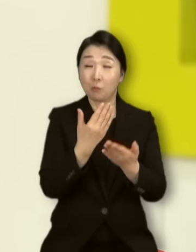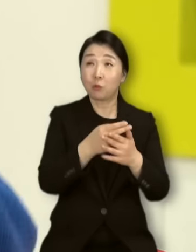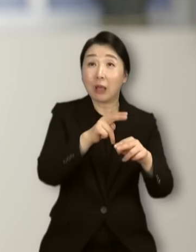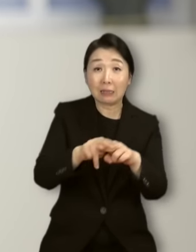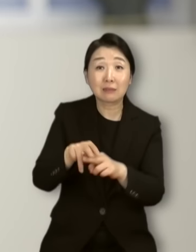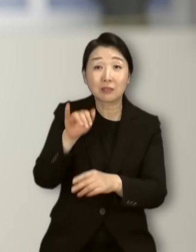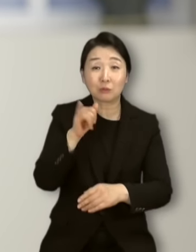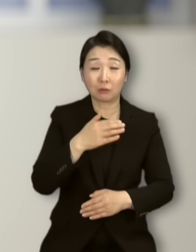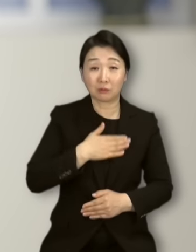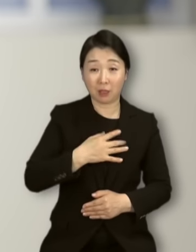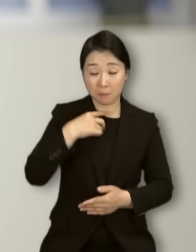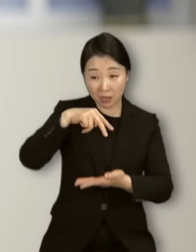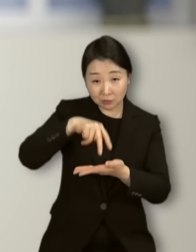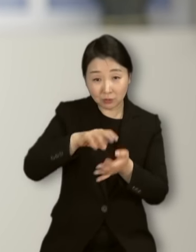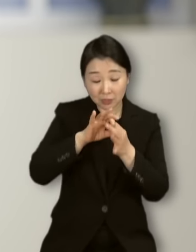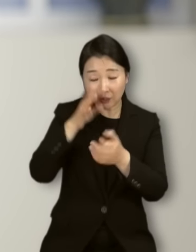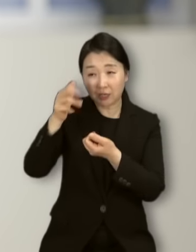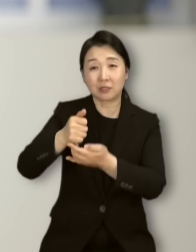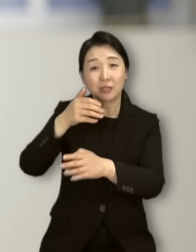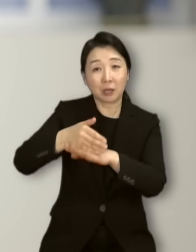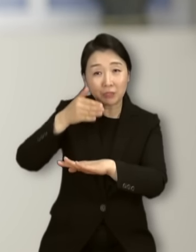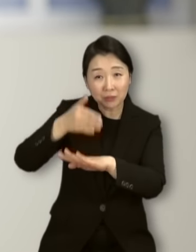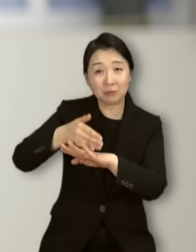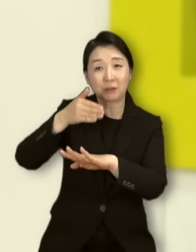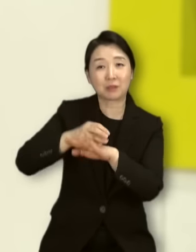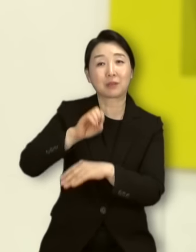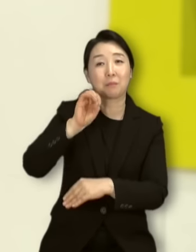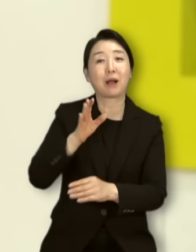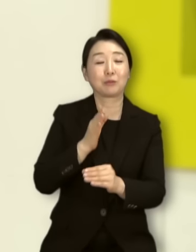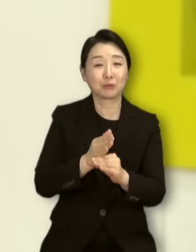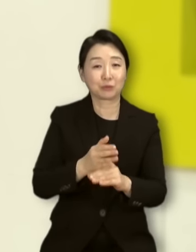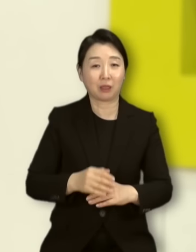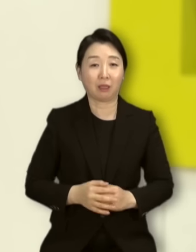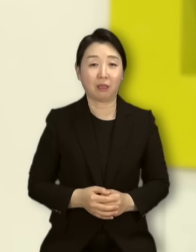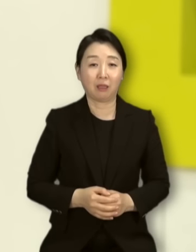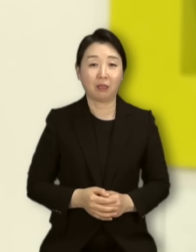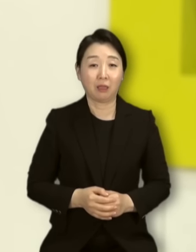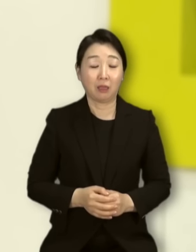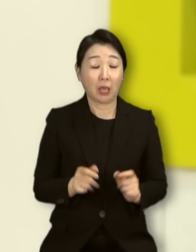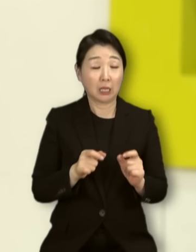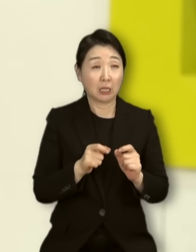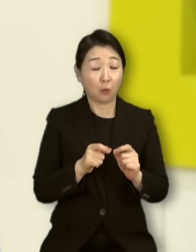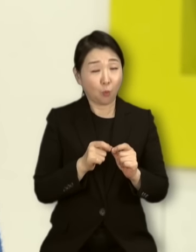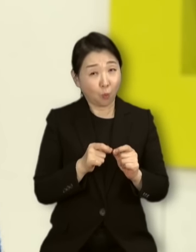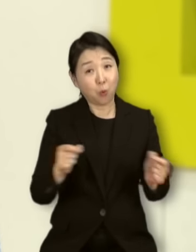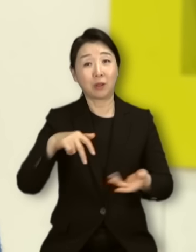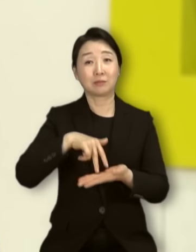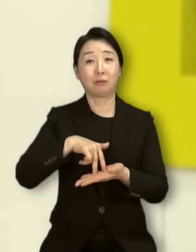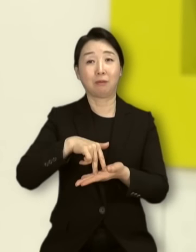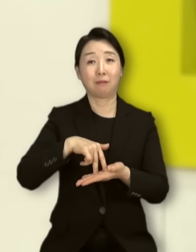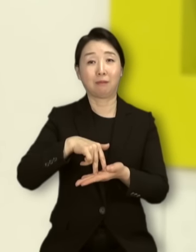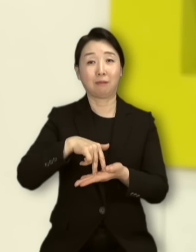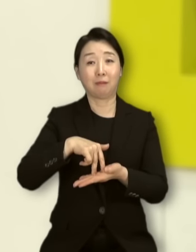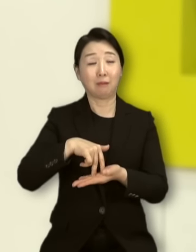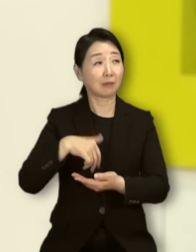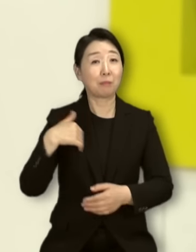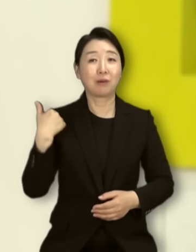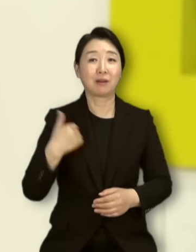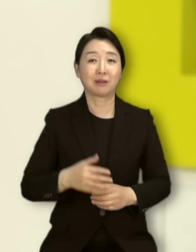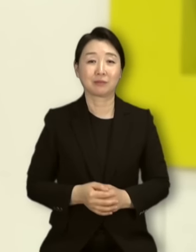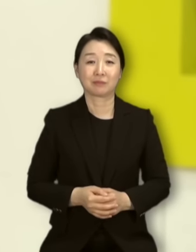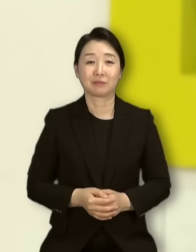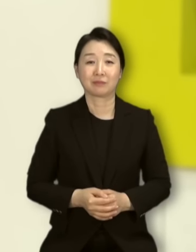다 앉아 있고 저만 서서 계속 하나님 감사합니다 하고 있었던 거예요 굉장히 오랜 시간을 안 보네 예 저만 오랜 시간 동안 그거를 저는